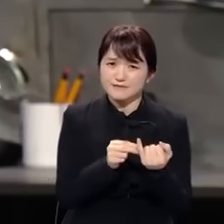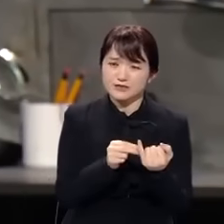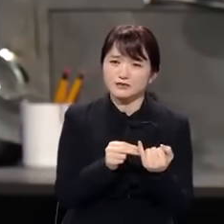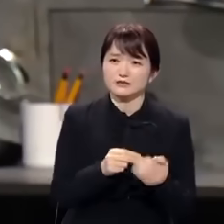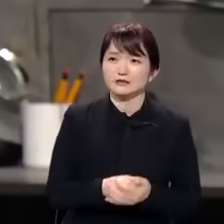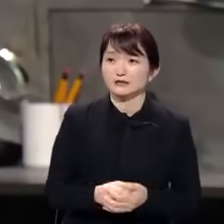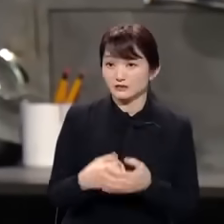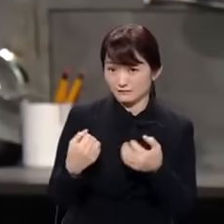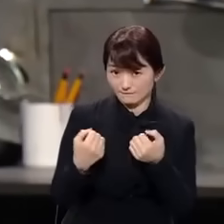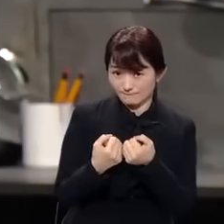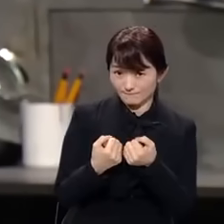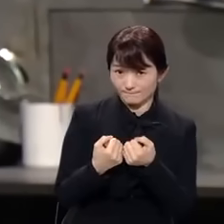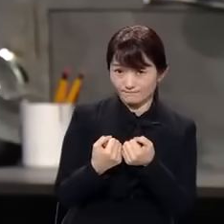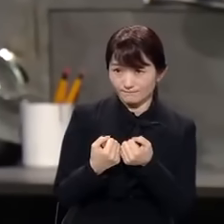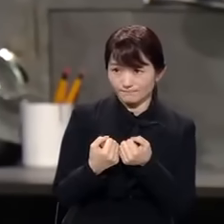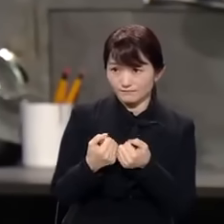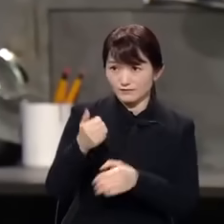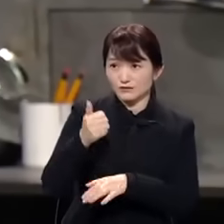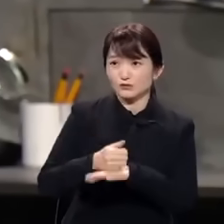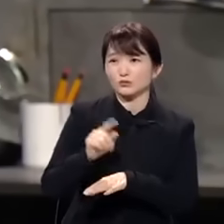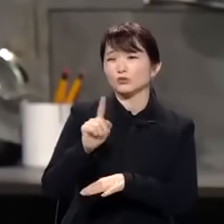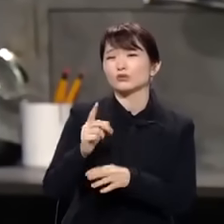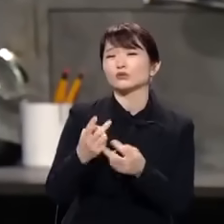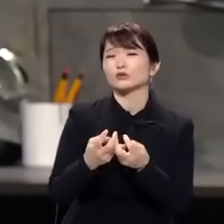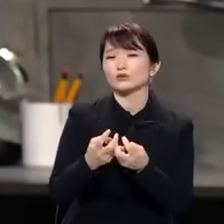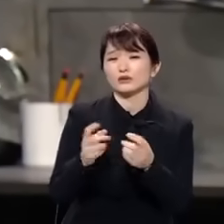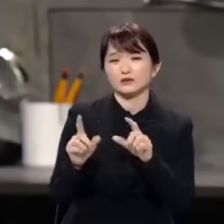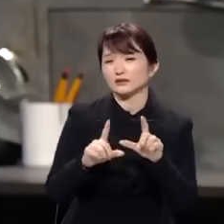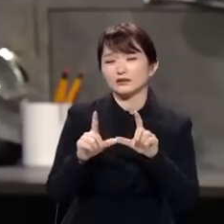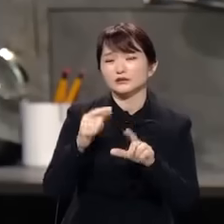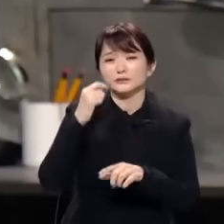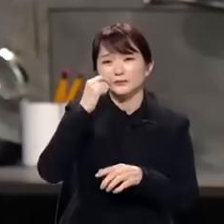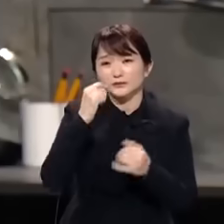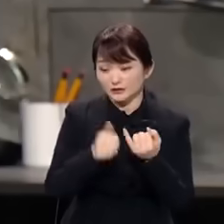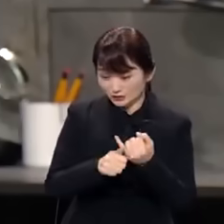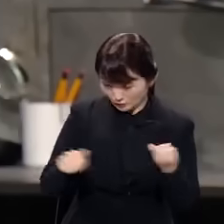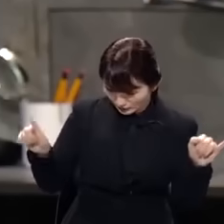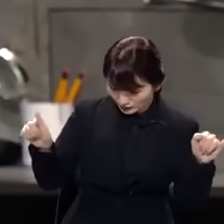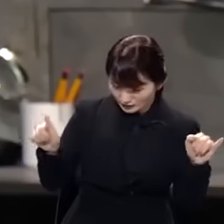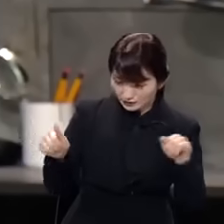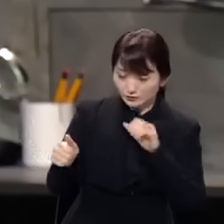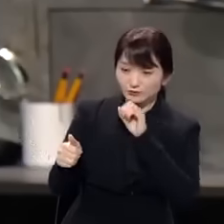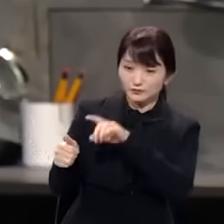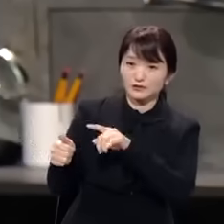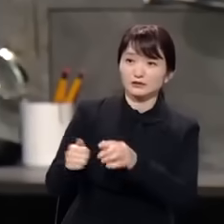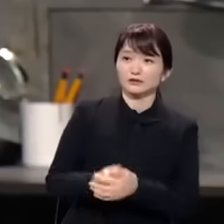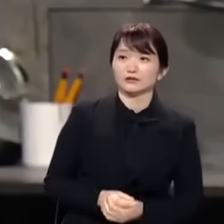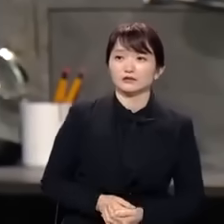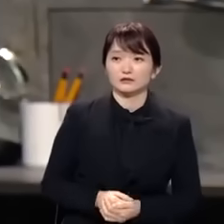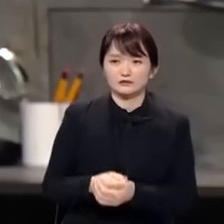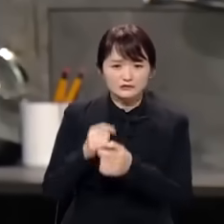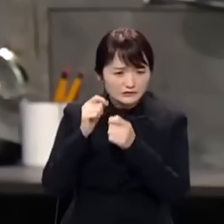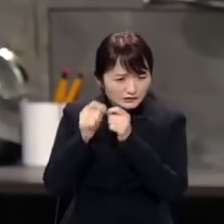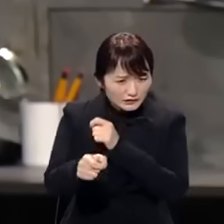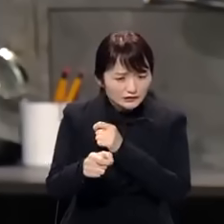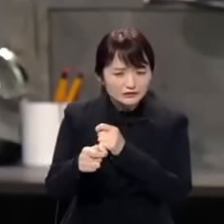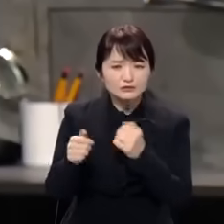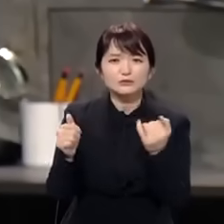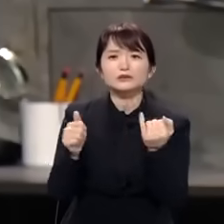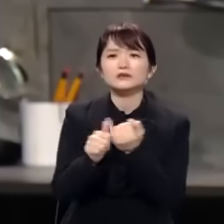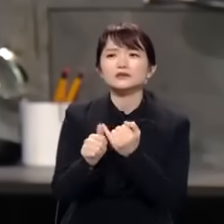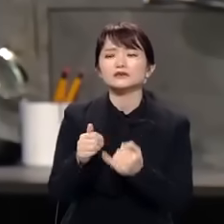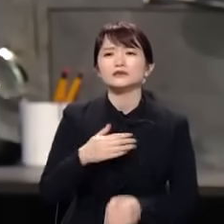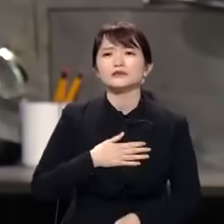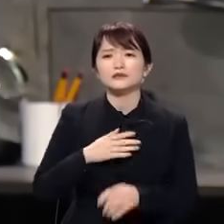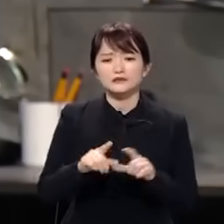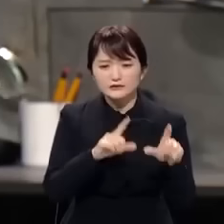그렇게 싸우다가 결국에는 어떻게 살겠습니까 이혼 하자라고 얘기를 꺼냈고 그리고 또 사기쳐 가지고 결혼한 거기 때문에 나의